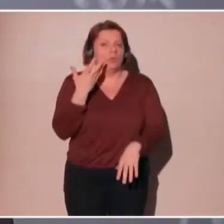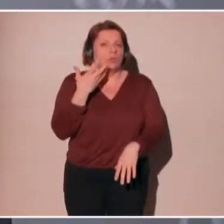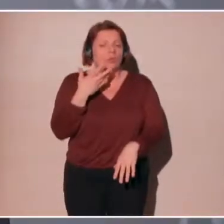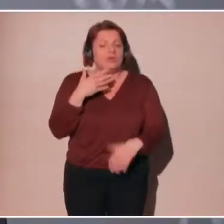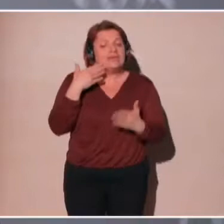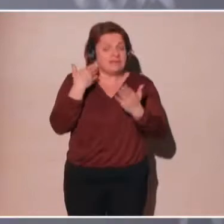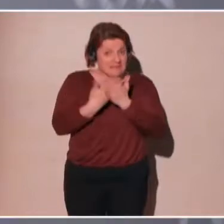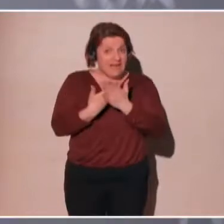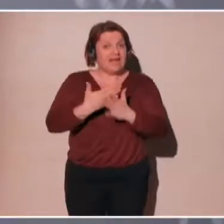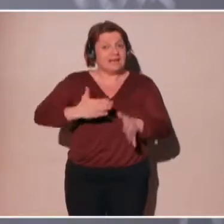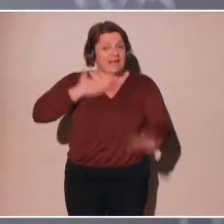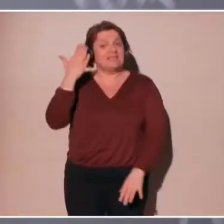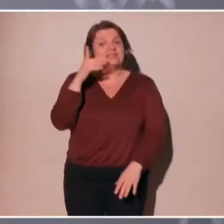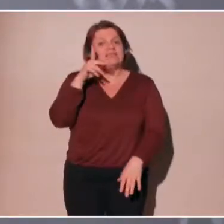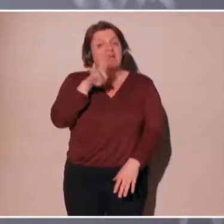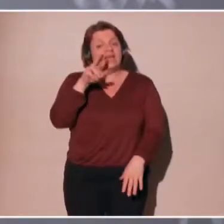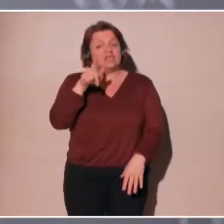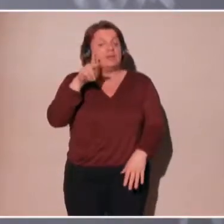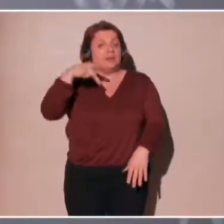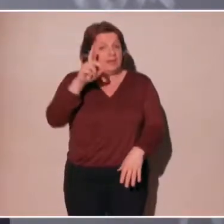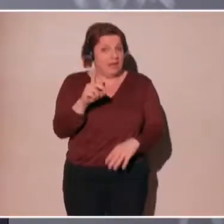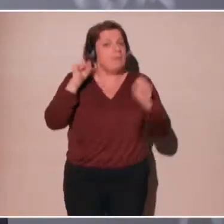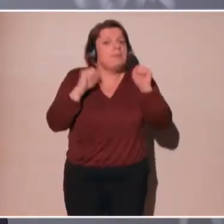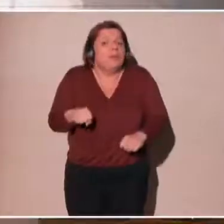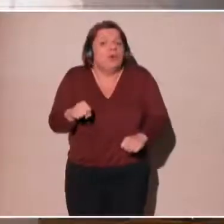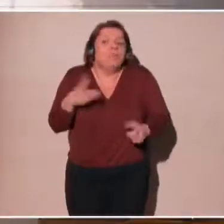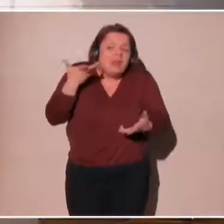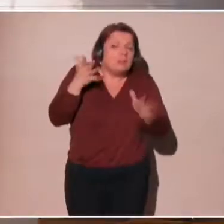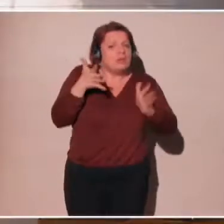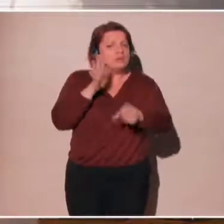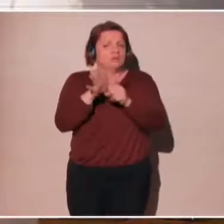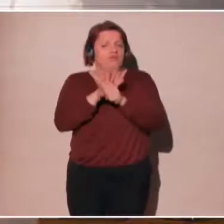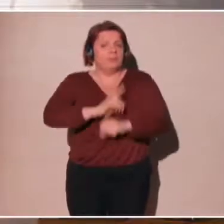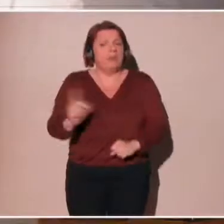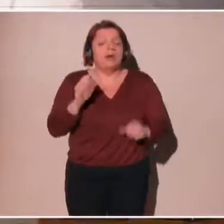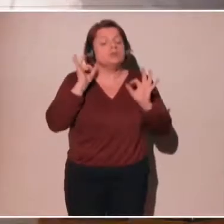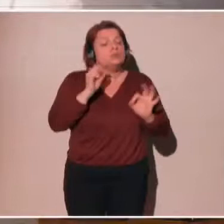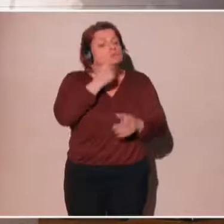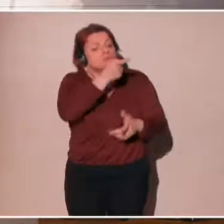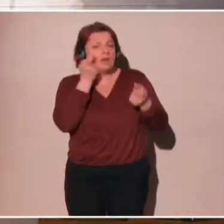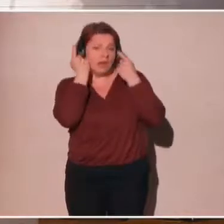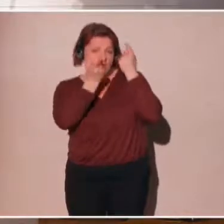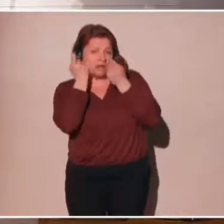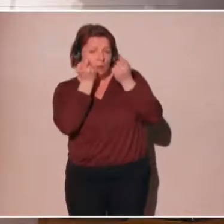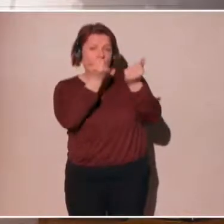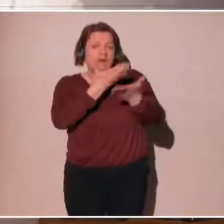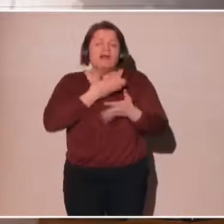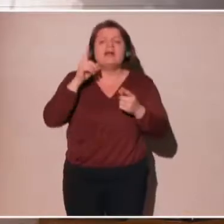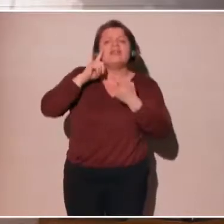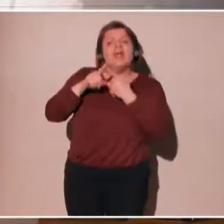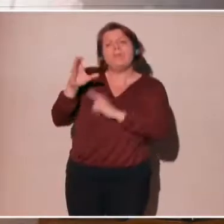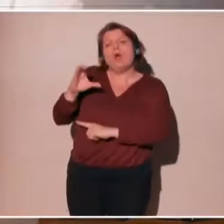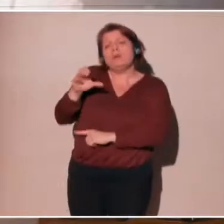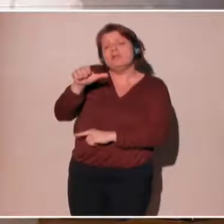par RGPD, mais peut-être que ça ne sera pas suffisant. Et dans la réflexion que vous proposez, et dans l'histoire Cambridge Analytica, ce qui